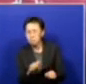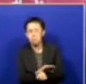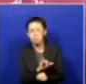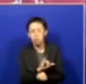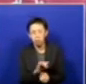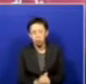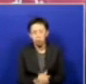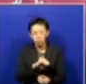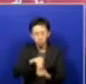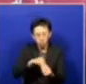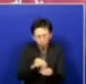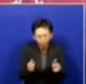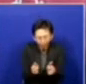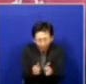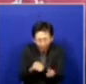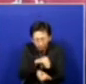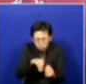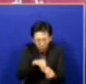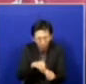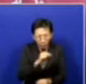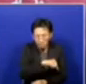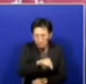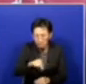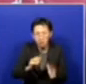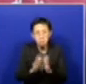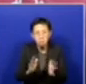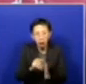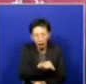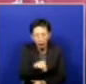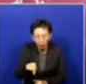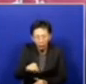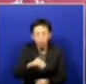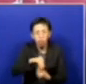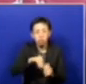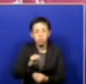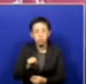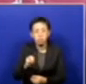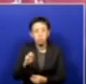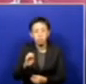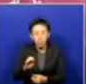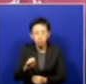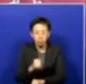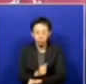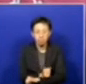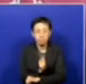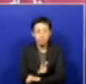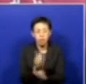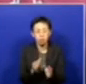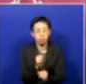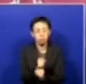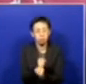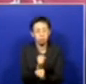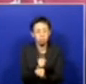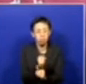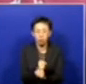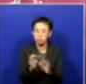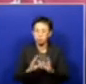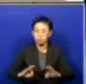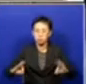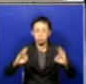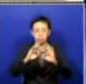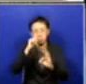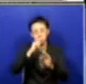อบการรายย่อยซึ่งเป็นจำนวนมากทั้งที่ SME คือแหล่งจ้างงานของประเทศและเป็นรากฐานสำคั